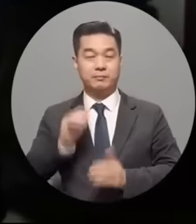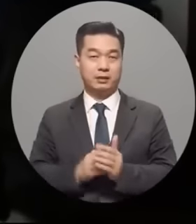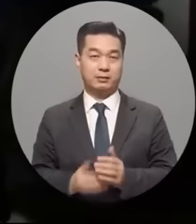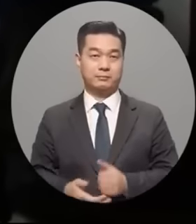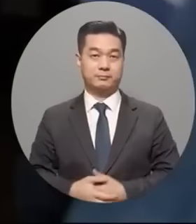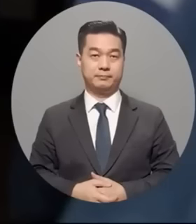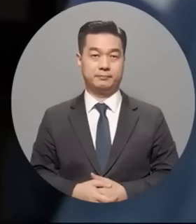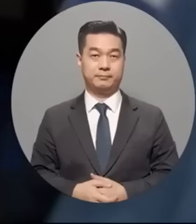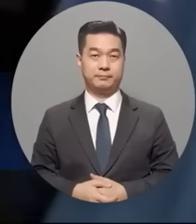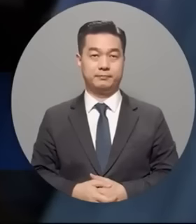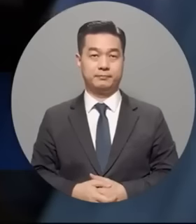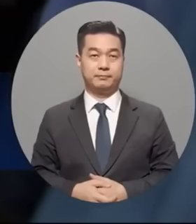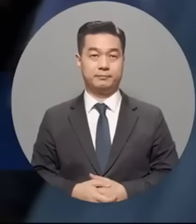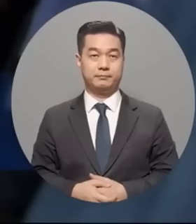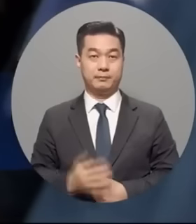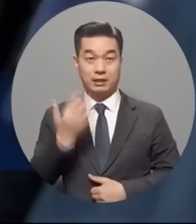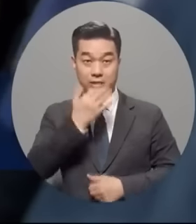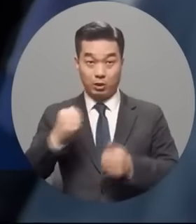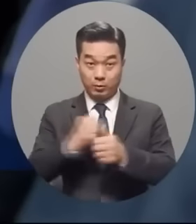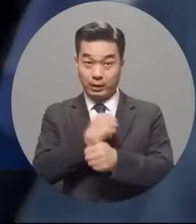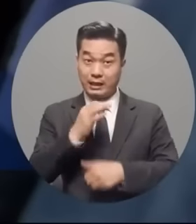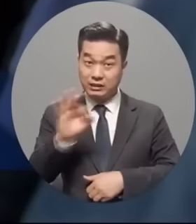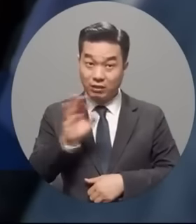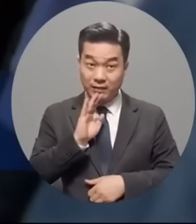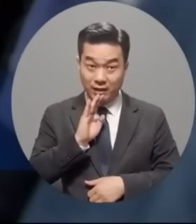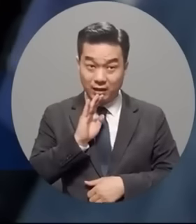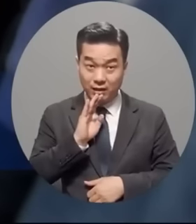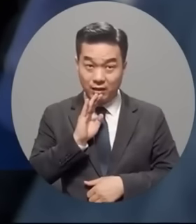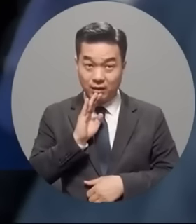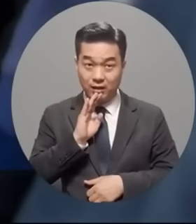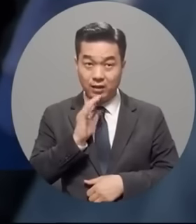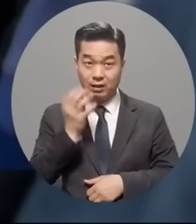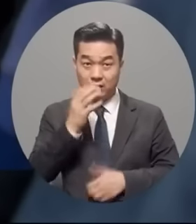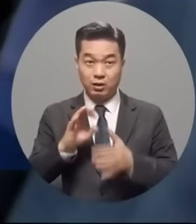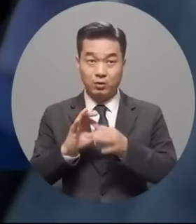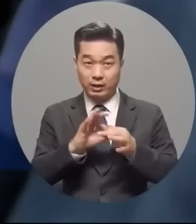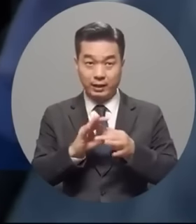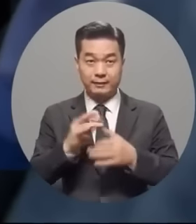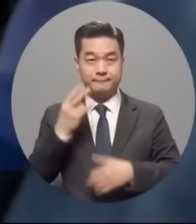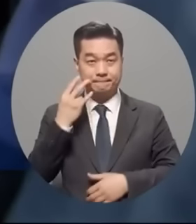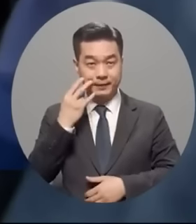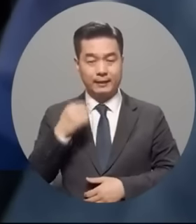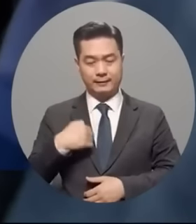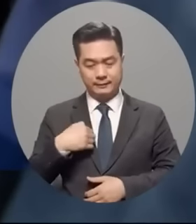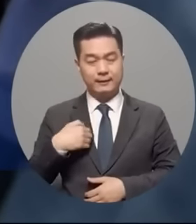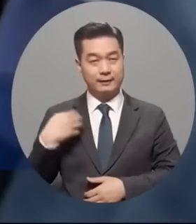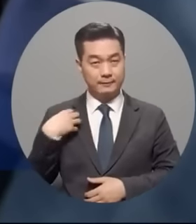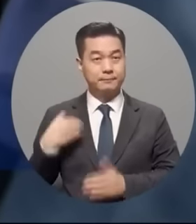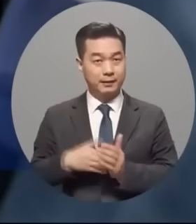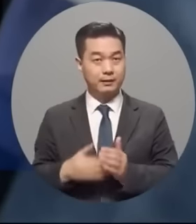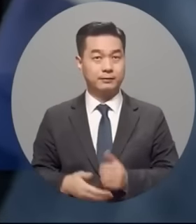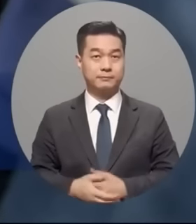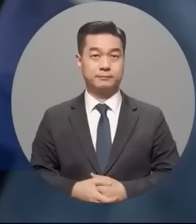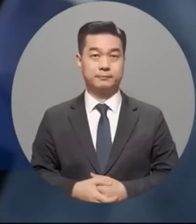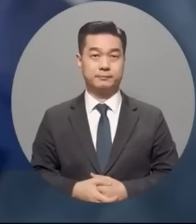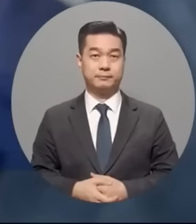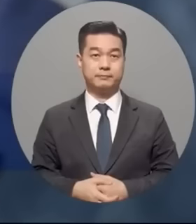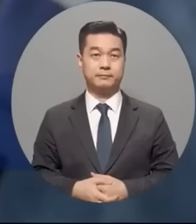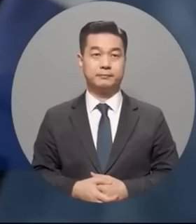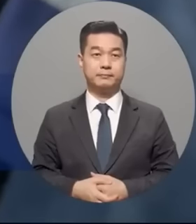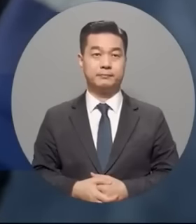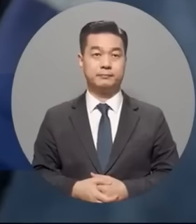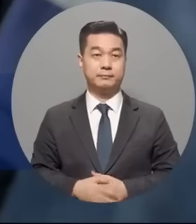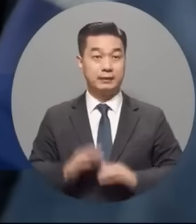말했습니다. 성폭행은 인정하시는 거고. 성폭행은 네, 제가 했습니다.